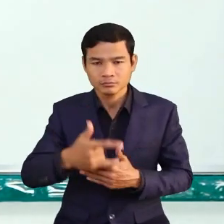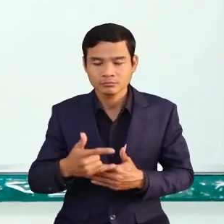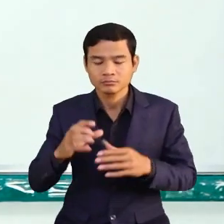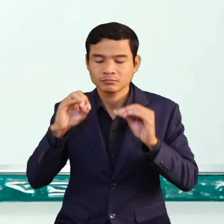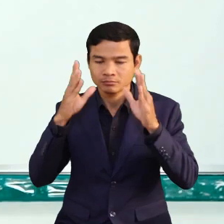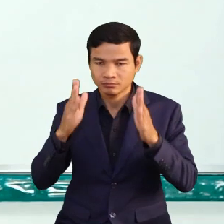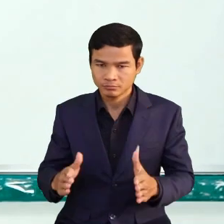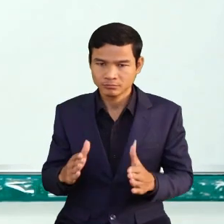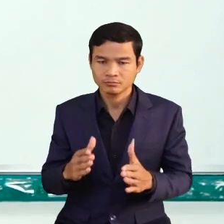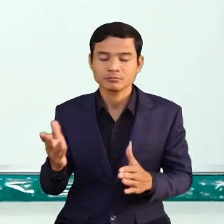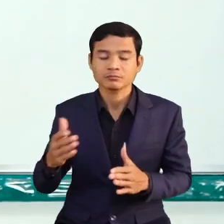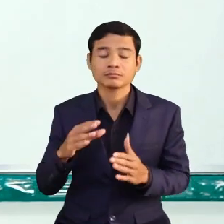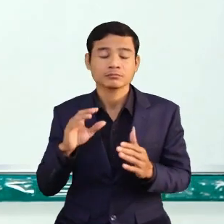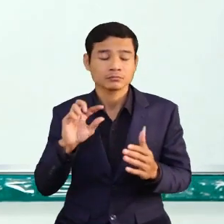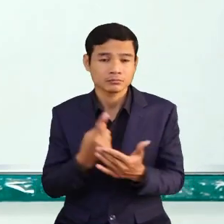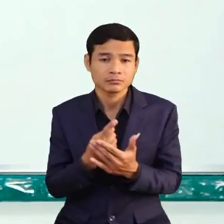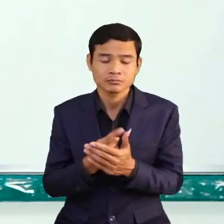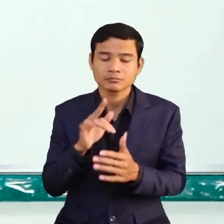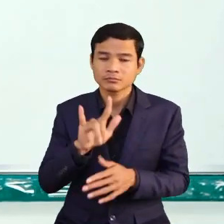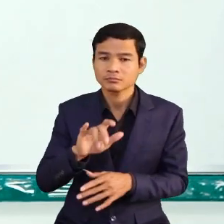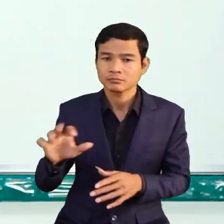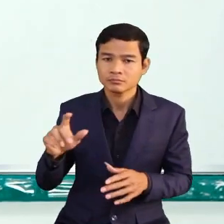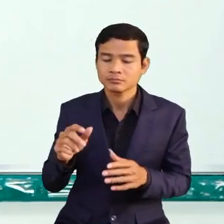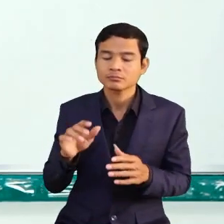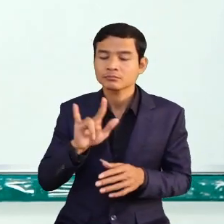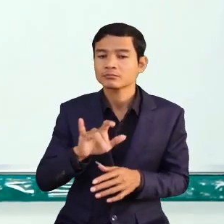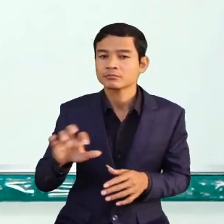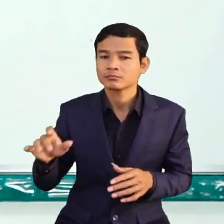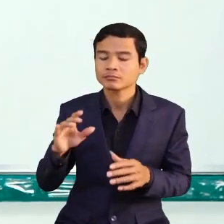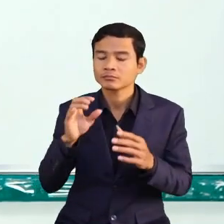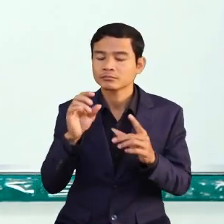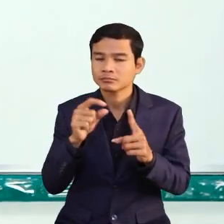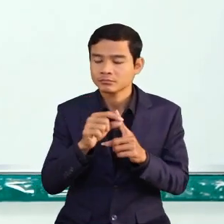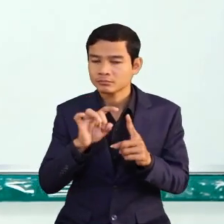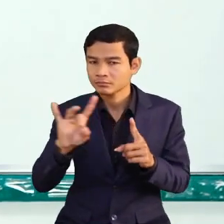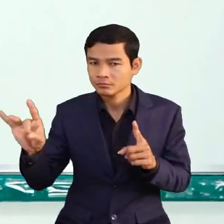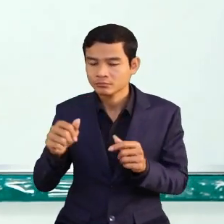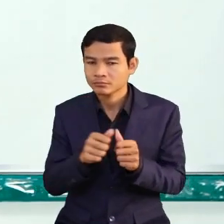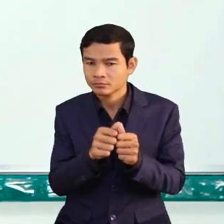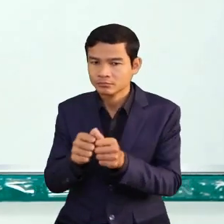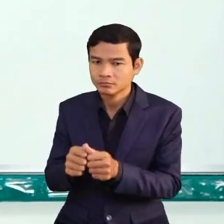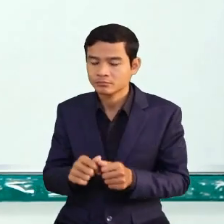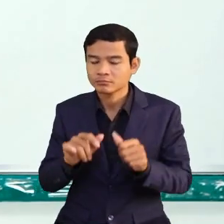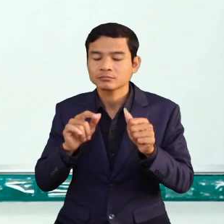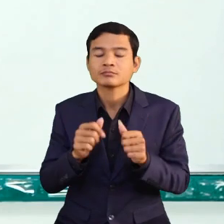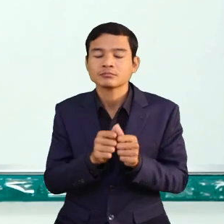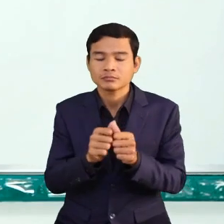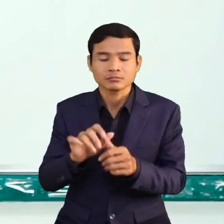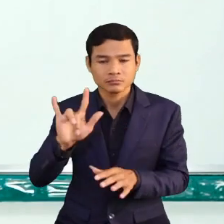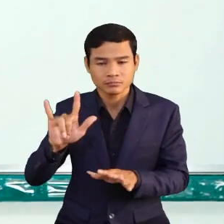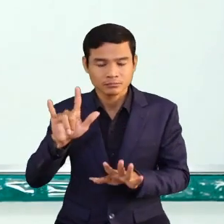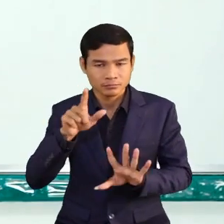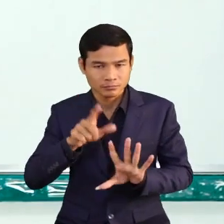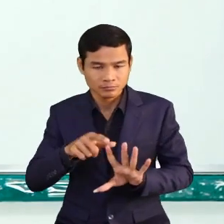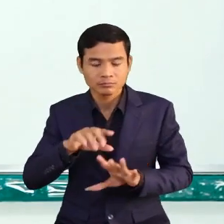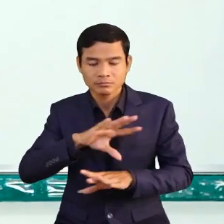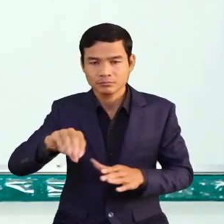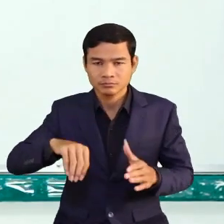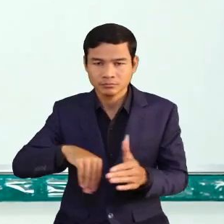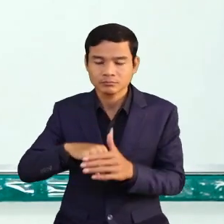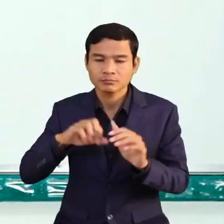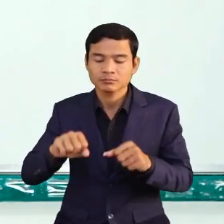ងនាំកូនកូនទាំងអស់គ្នាទៅចូលរួមផ្សំប្រកបពីព្យាង្គចាដែលផ្សំជាមួយបទាំងអស់គ្នាតោះចង់ដឹងអត់តើមាន